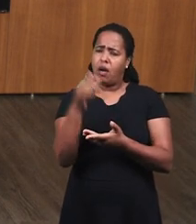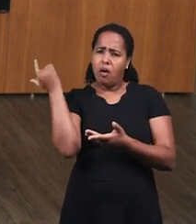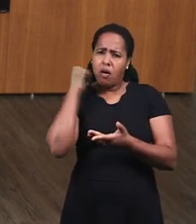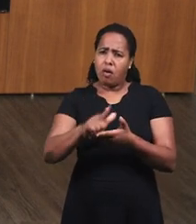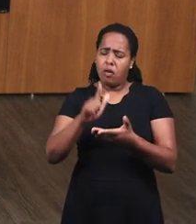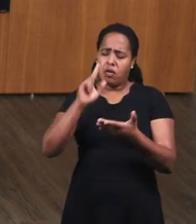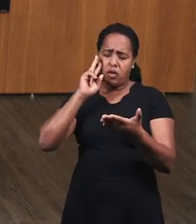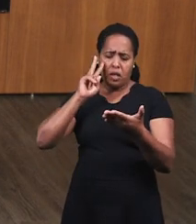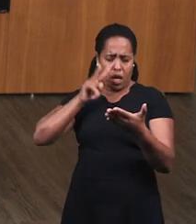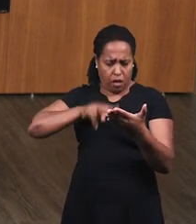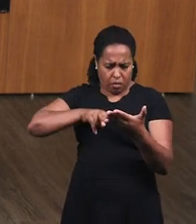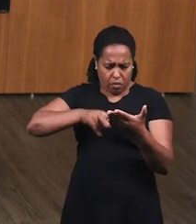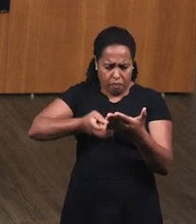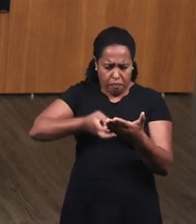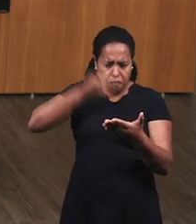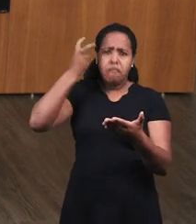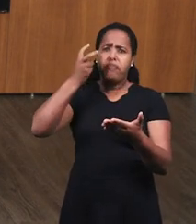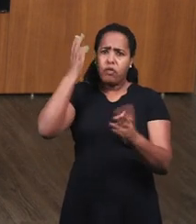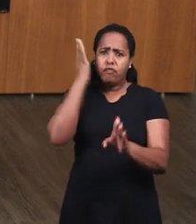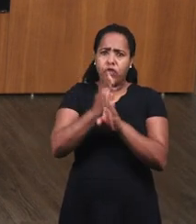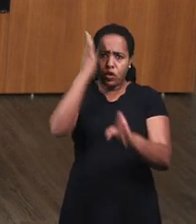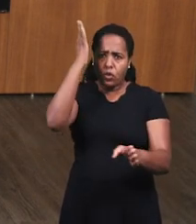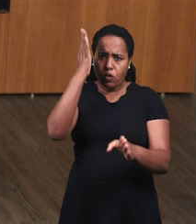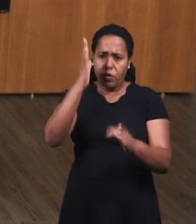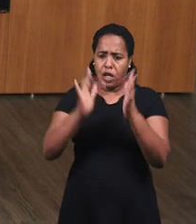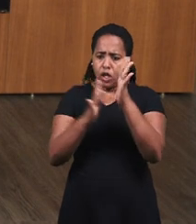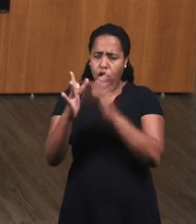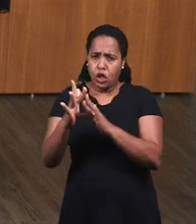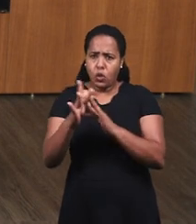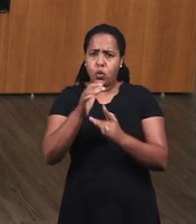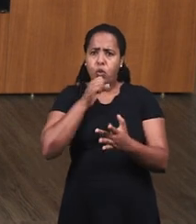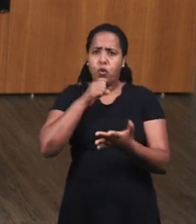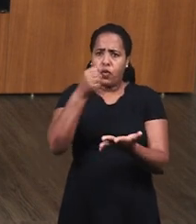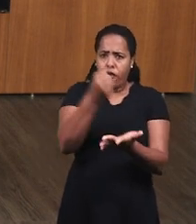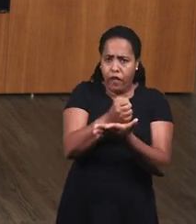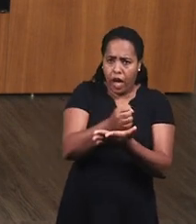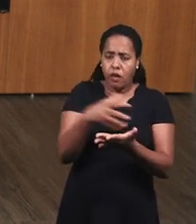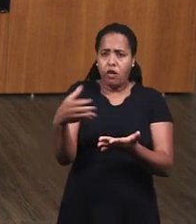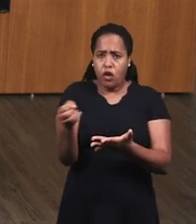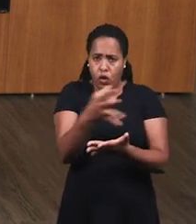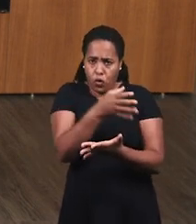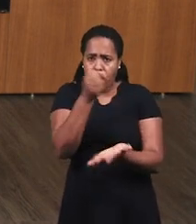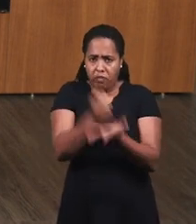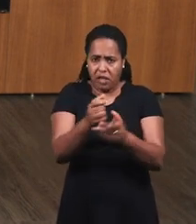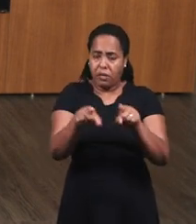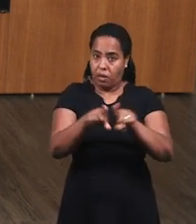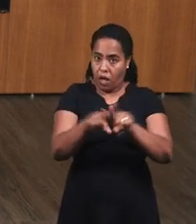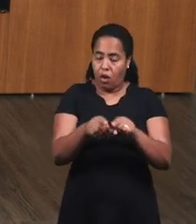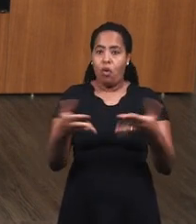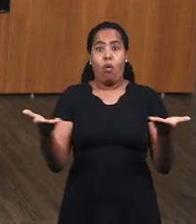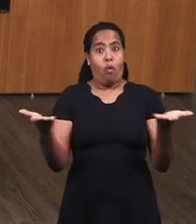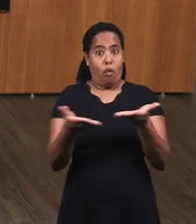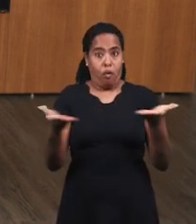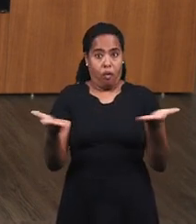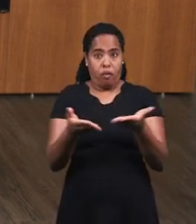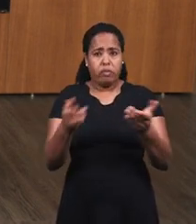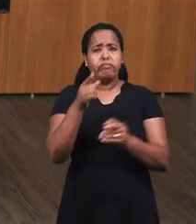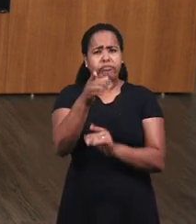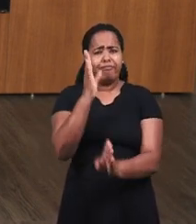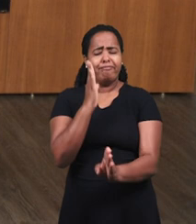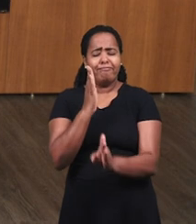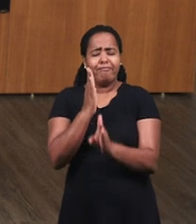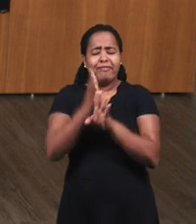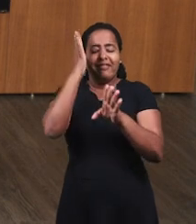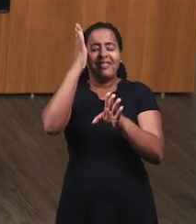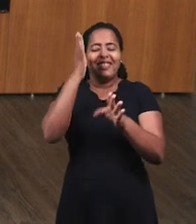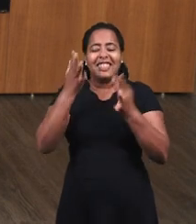Seigneur Jésus, si bien dans le Nouveau comme dans l'Ancien Testament. Dans l'édition de la programmation d'aujourd'hui, vous allez commencer à